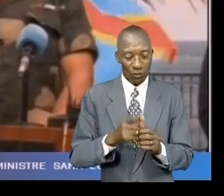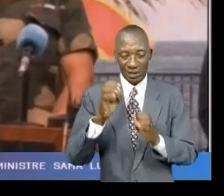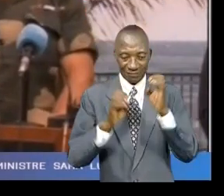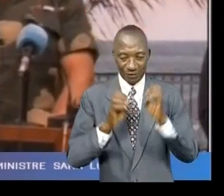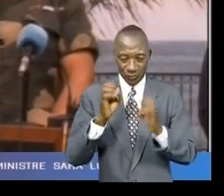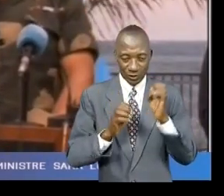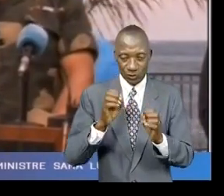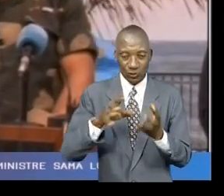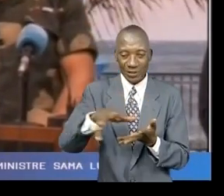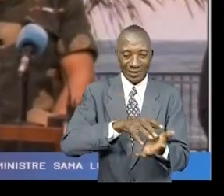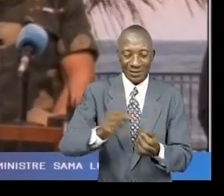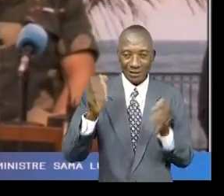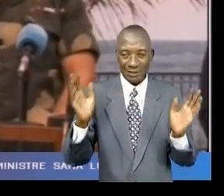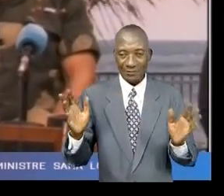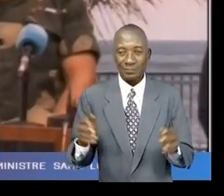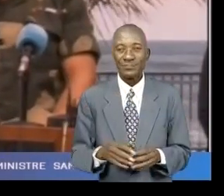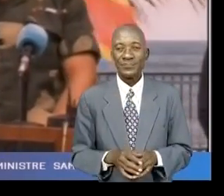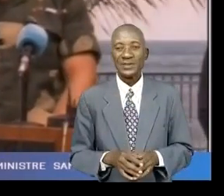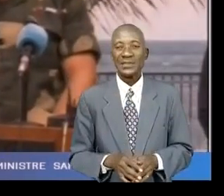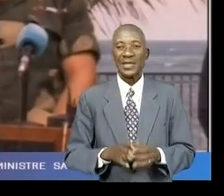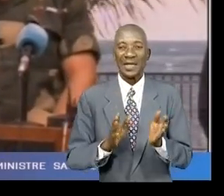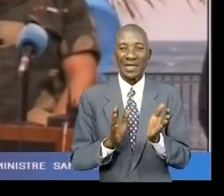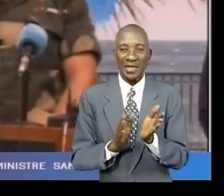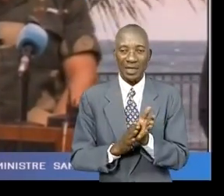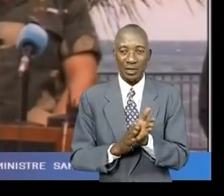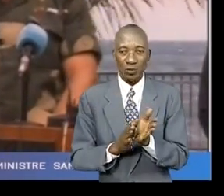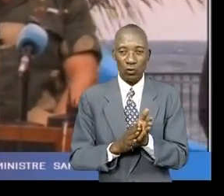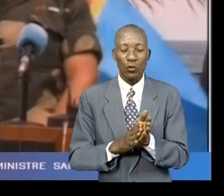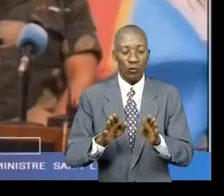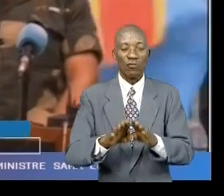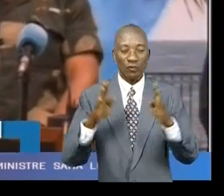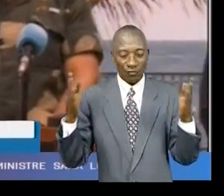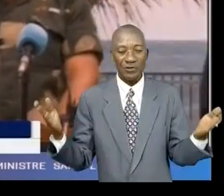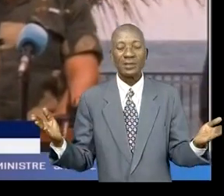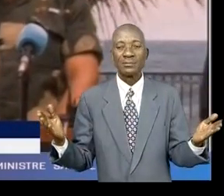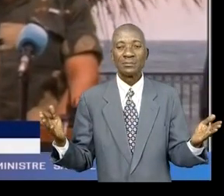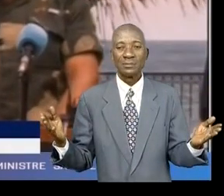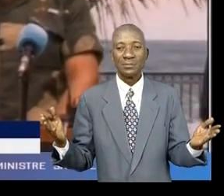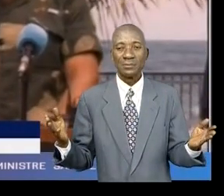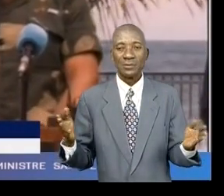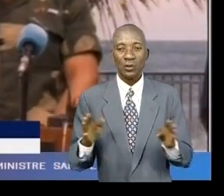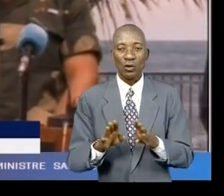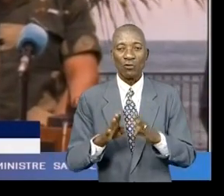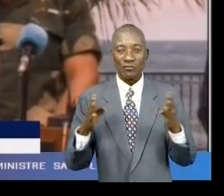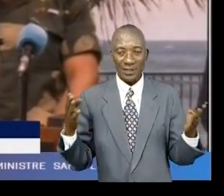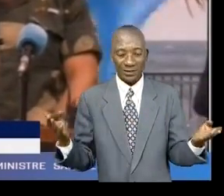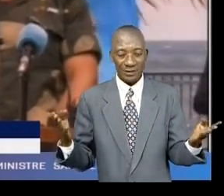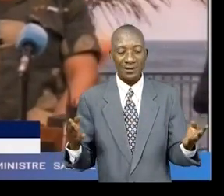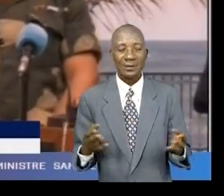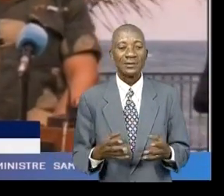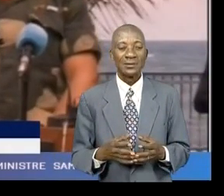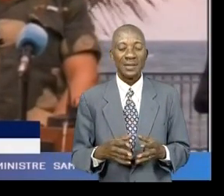écoles ouvriront leurs portes le 14 juin prochain, suivant la décision commune de toutes les